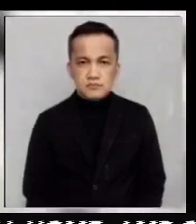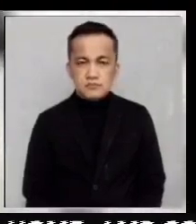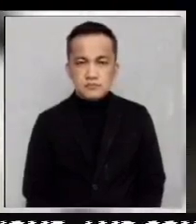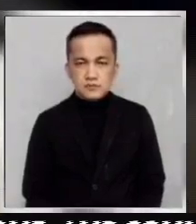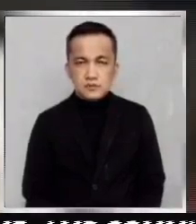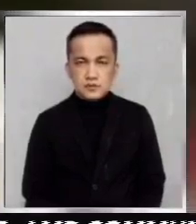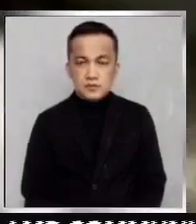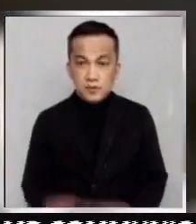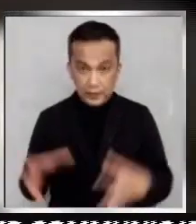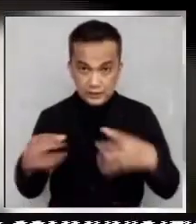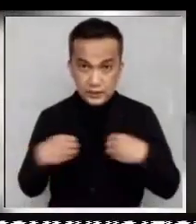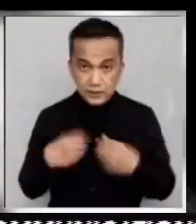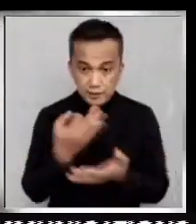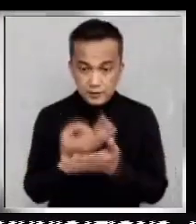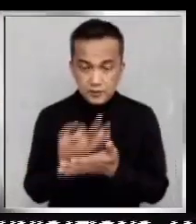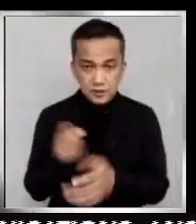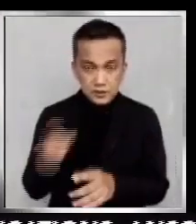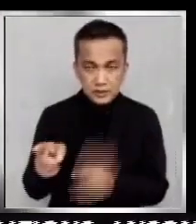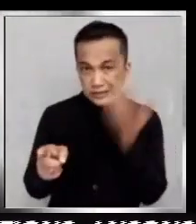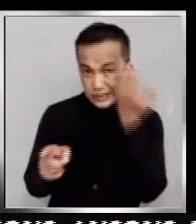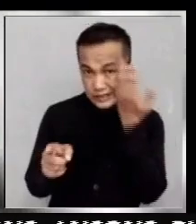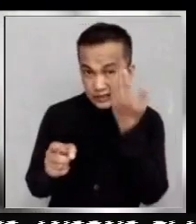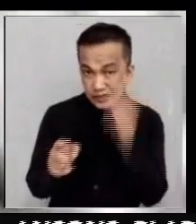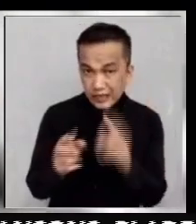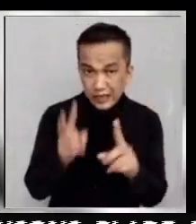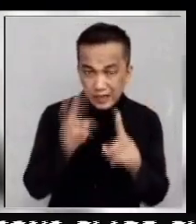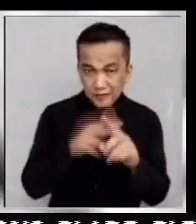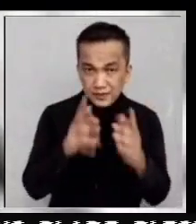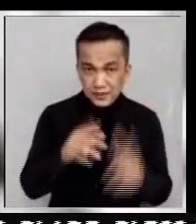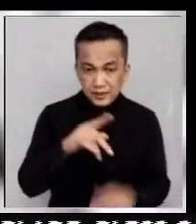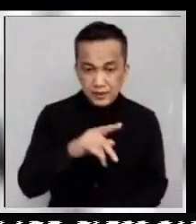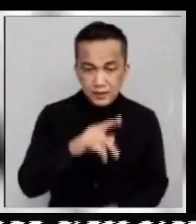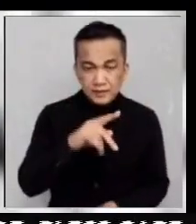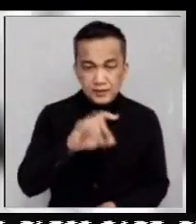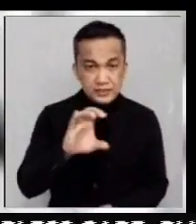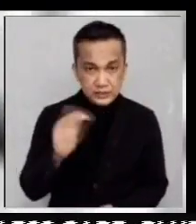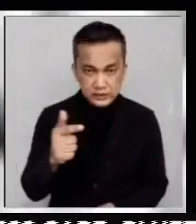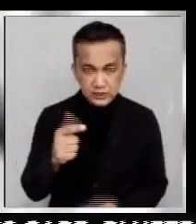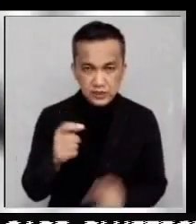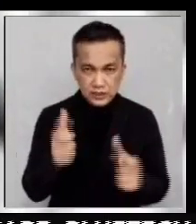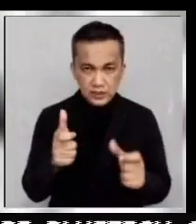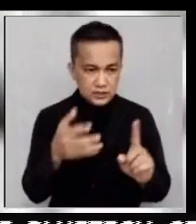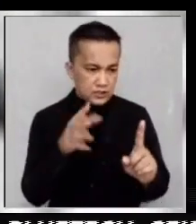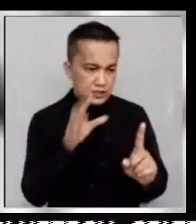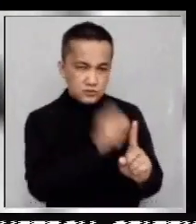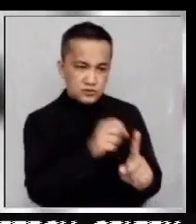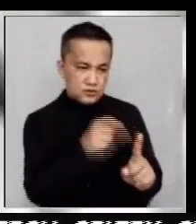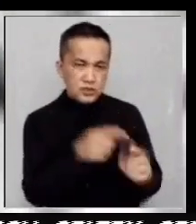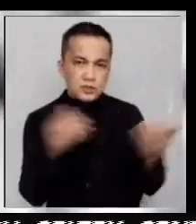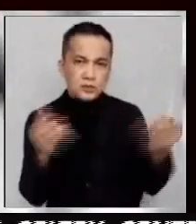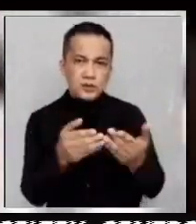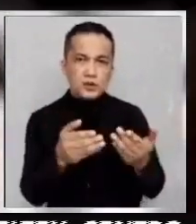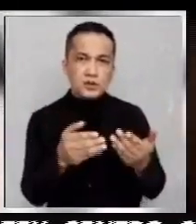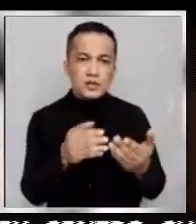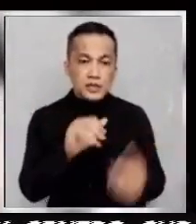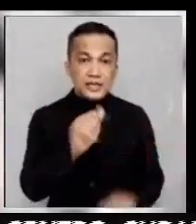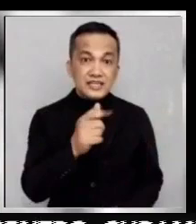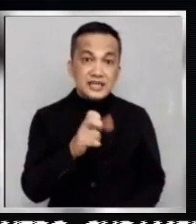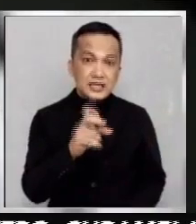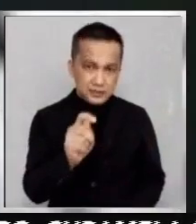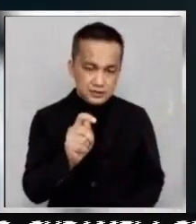Pagkatanggap ng pera mula sa nagkunwaring aplikante sa Philippine Coast Guard, agad inaresto ang nagpakilalang recruiter. Pare, mga pulis kami ha.